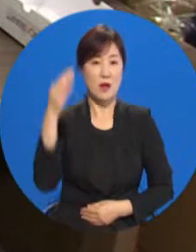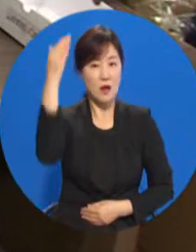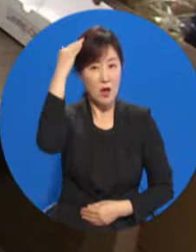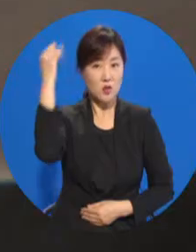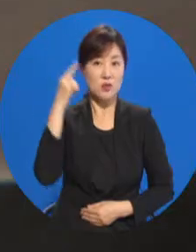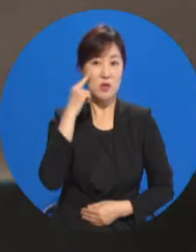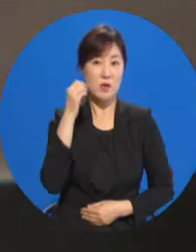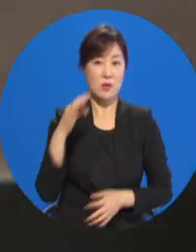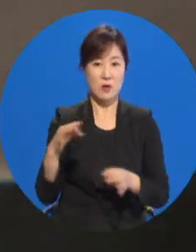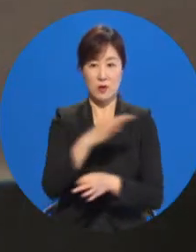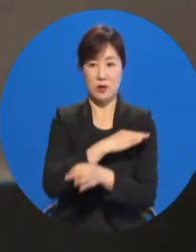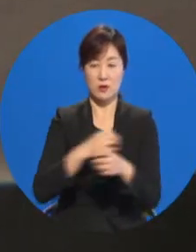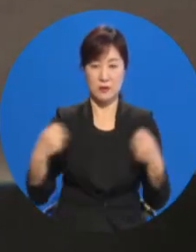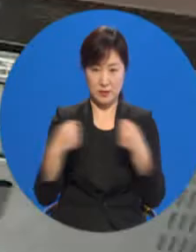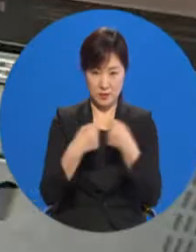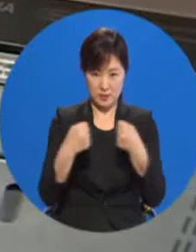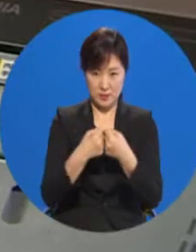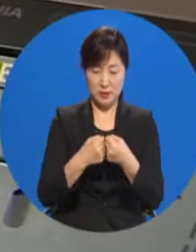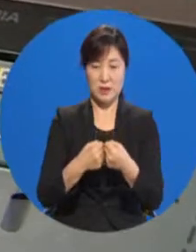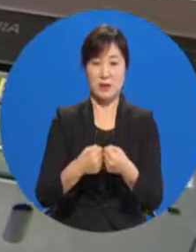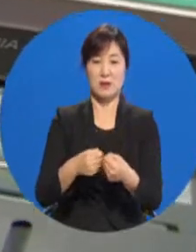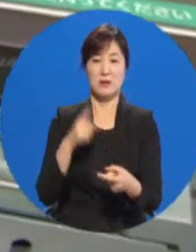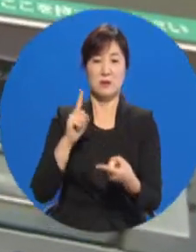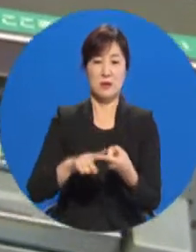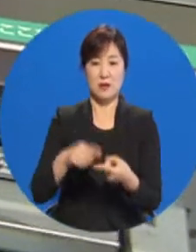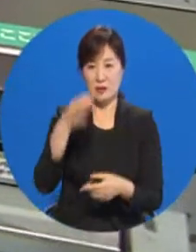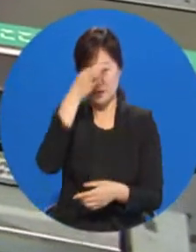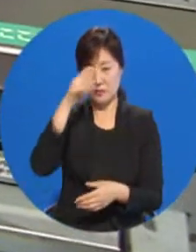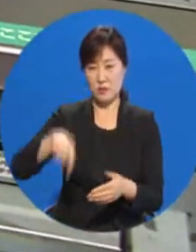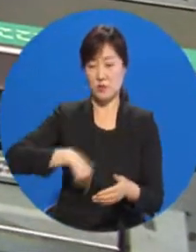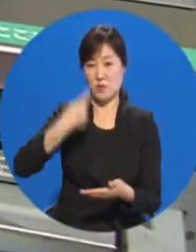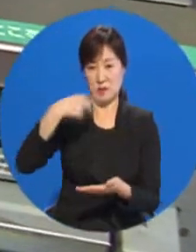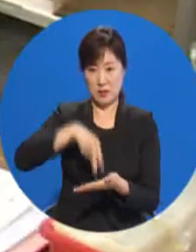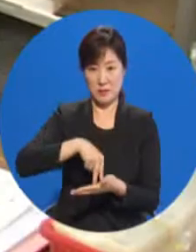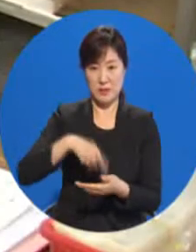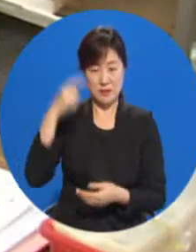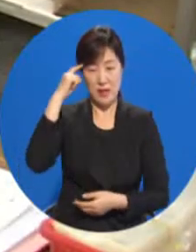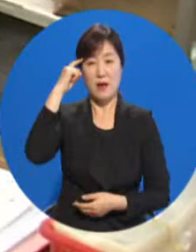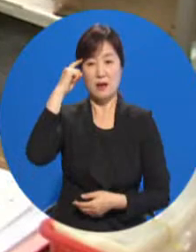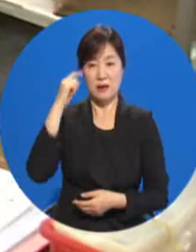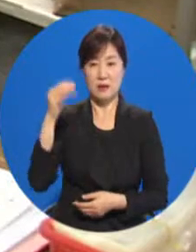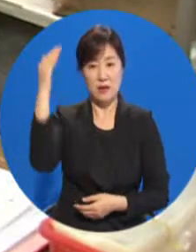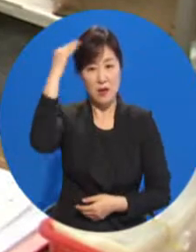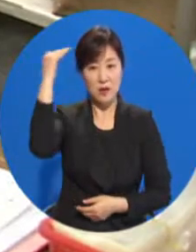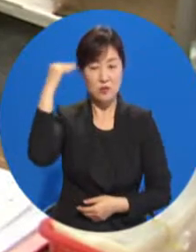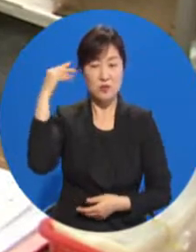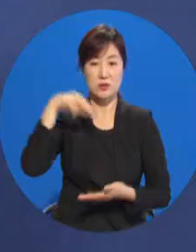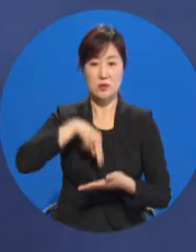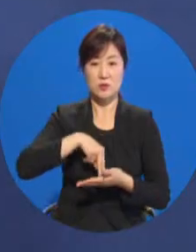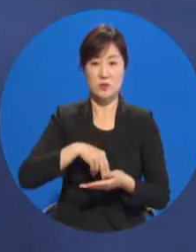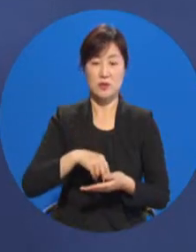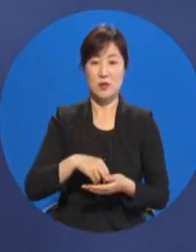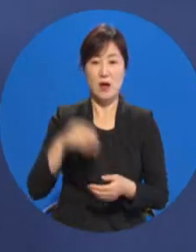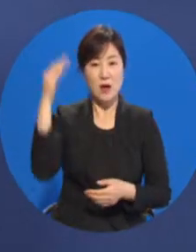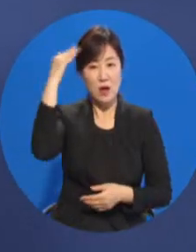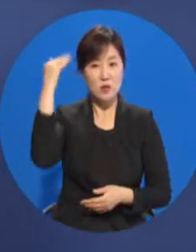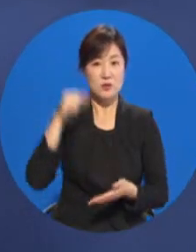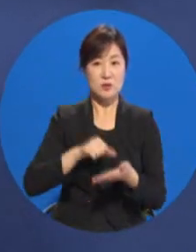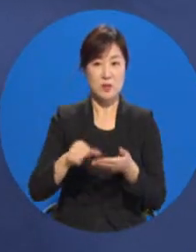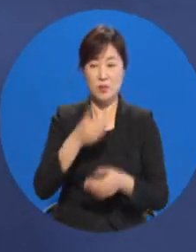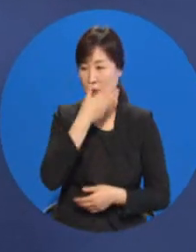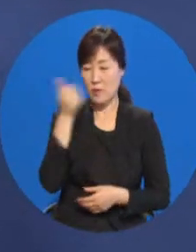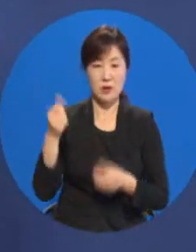경제전쟁을 기술 강국으로 도약할 기회로 삼겠다는 정부. 국제 경쟁력을 갖춘 우리 부품 소재조차 외면을